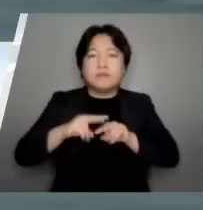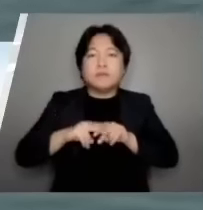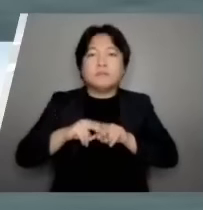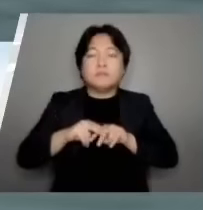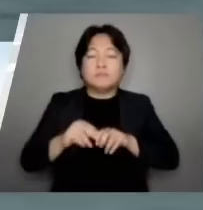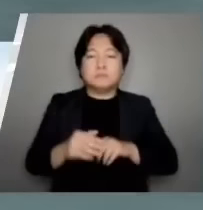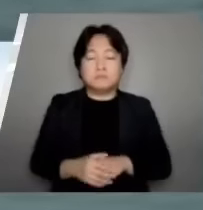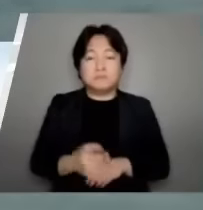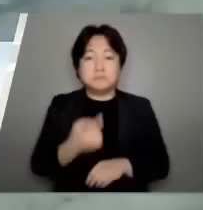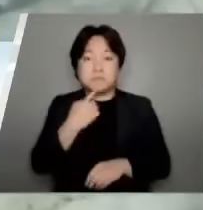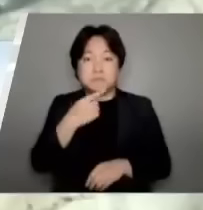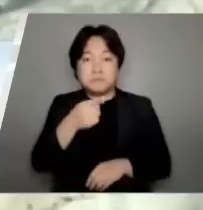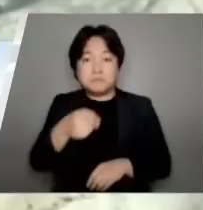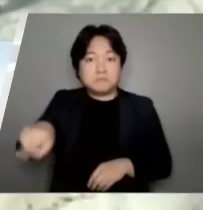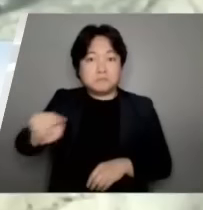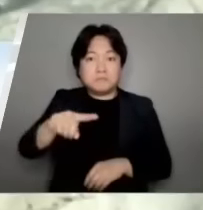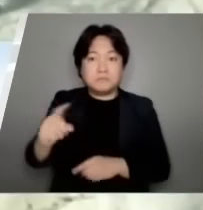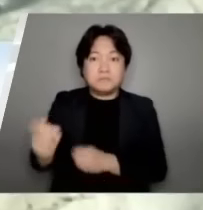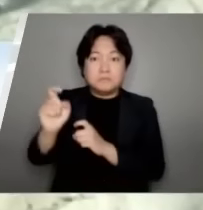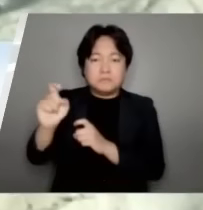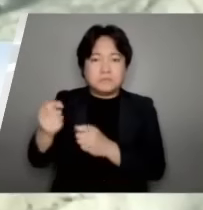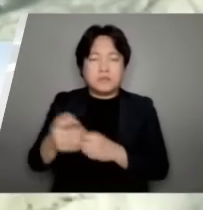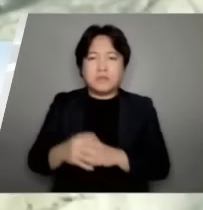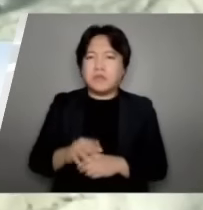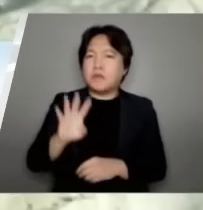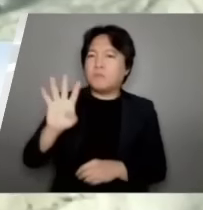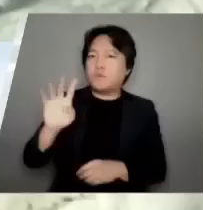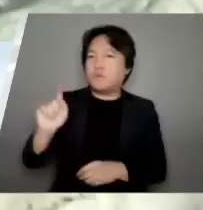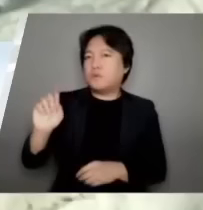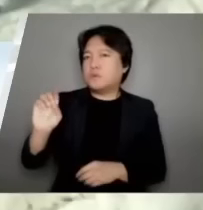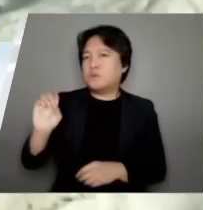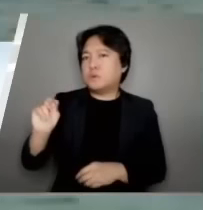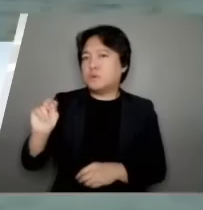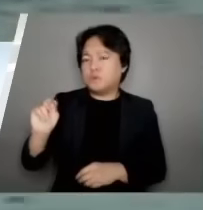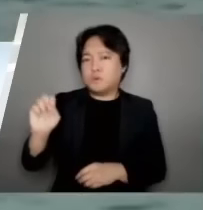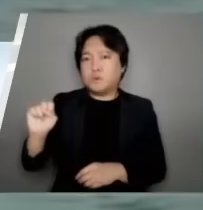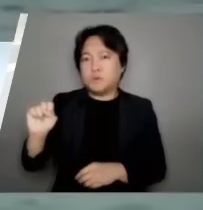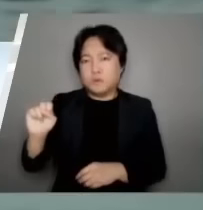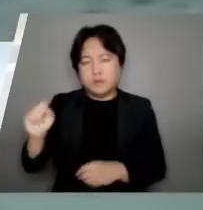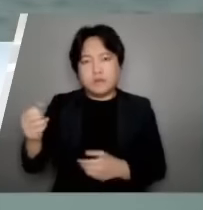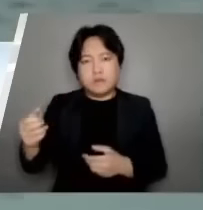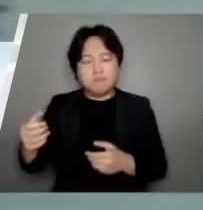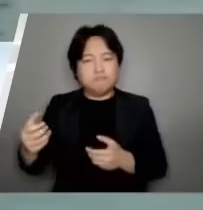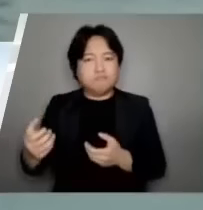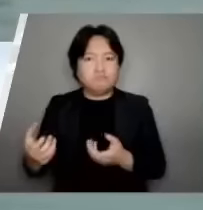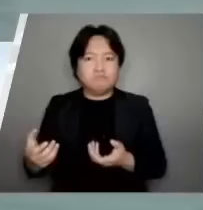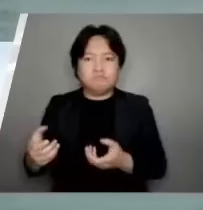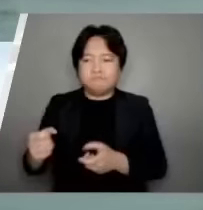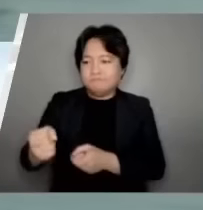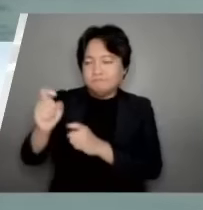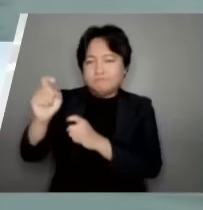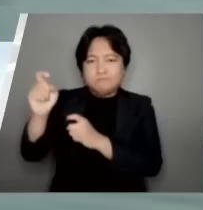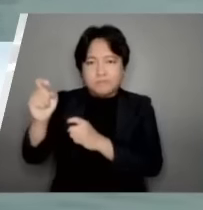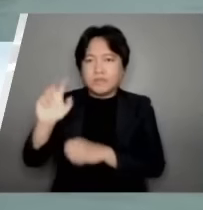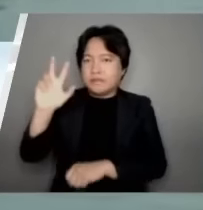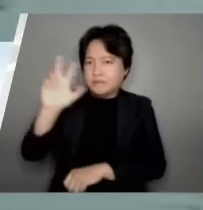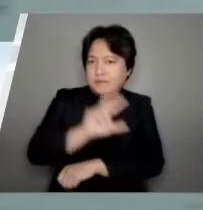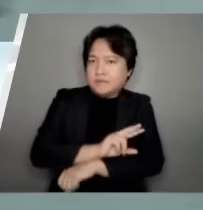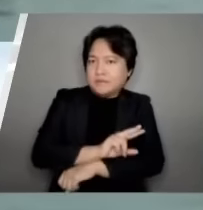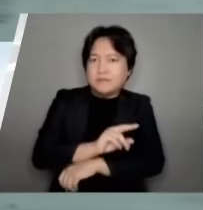umaabot sa 4 toneladang isda ang nahuhuli nila sa loob ng 3 araw na pagpapalaot. Pero mas marami raw sana